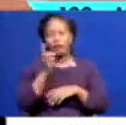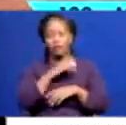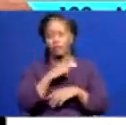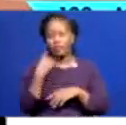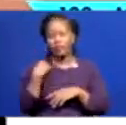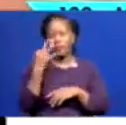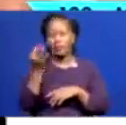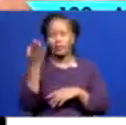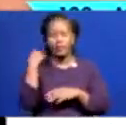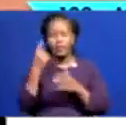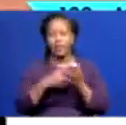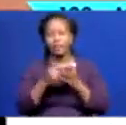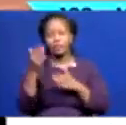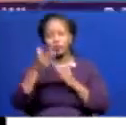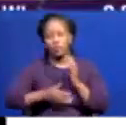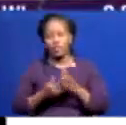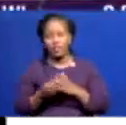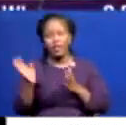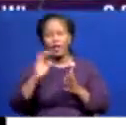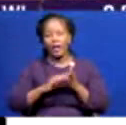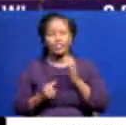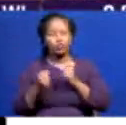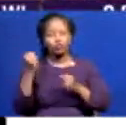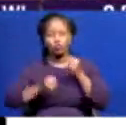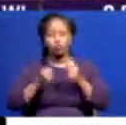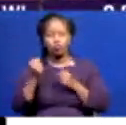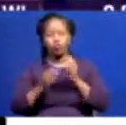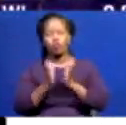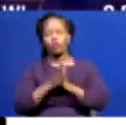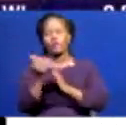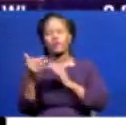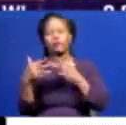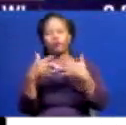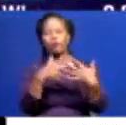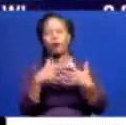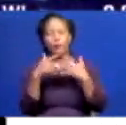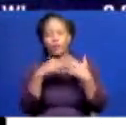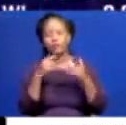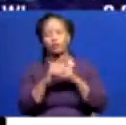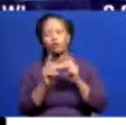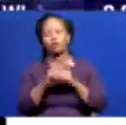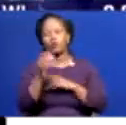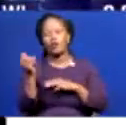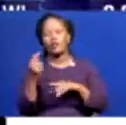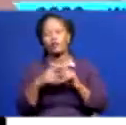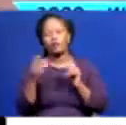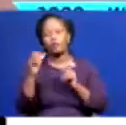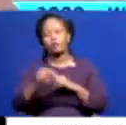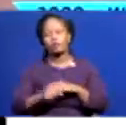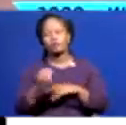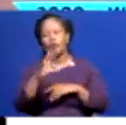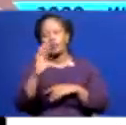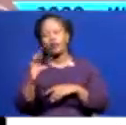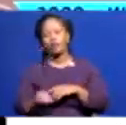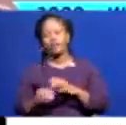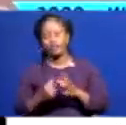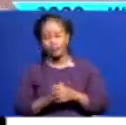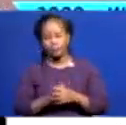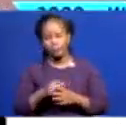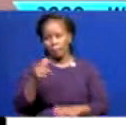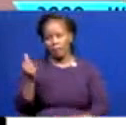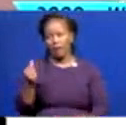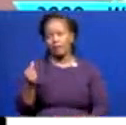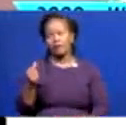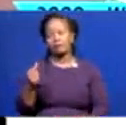weekend iliyopita. Atakimbia dhidi ya Fred Kelly wa Marekani na Simbine Akani wa Afrika Kusini. Hi Fred Curly. Beatrice